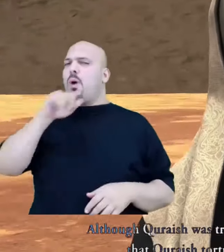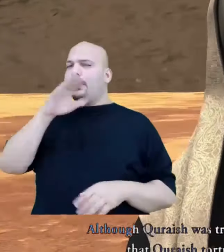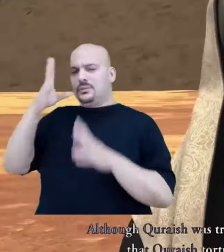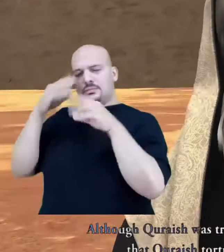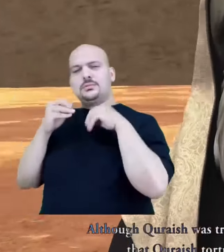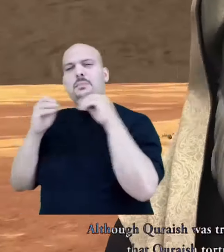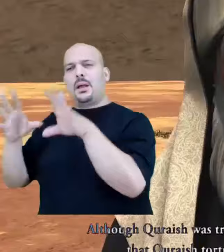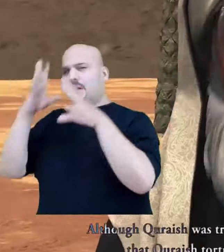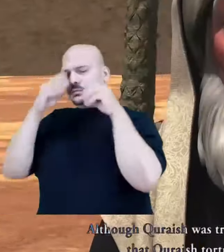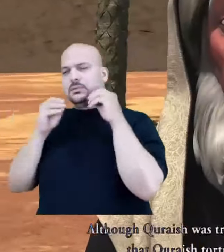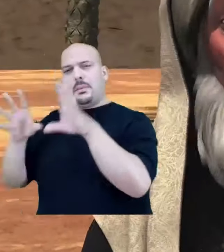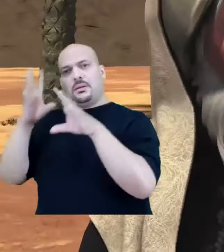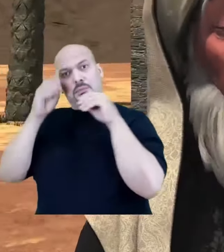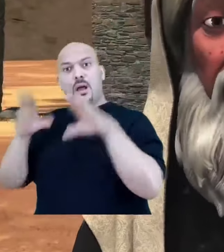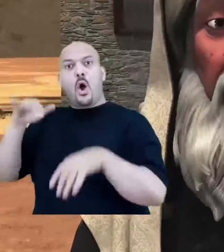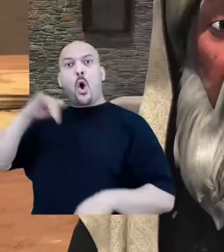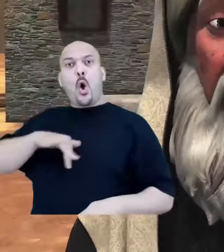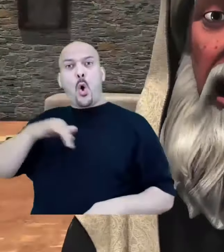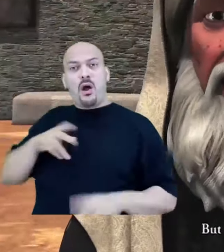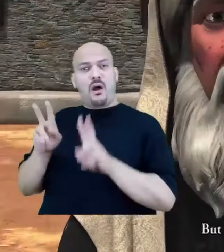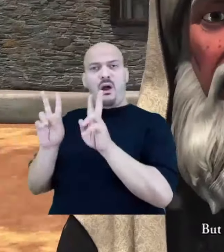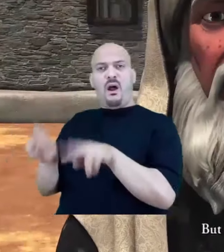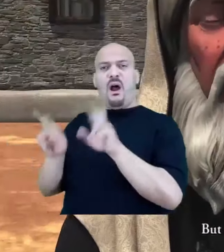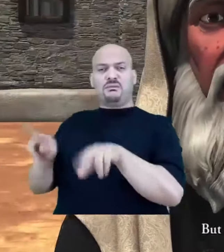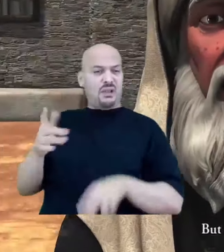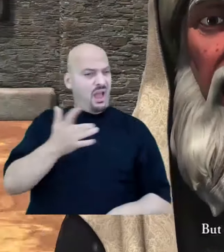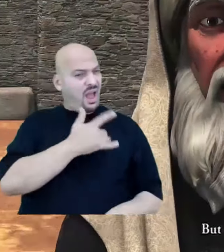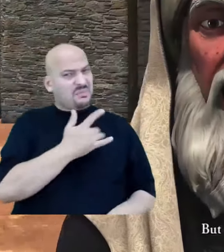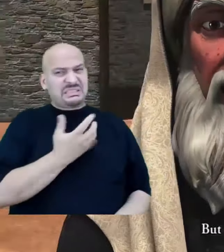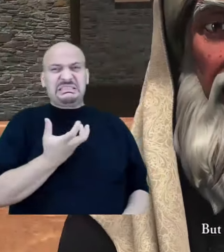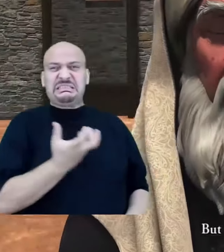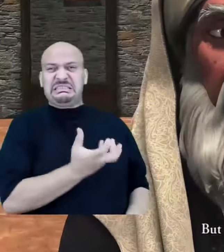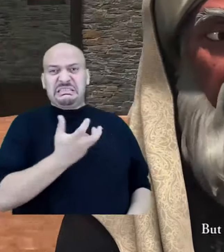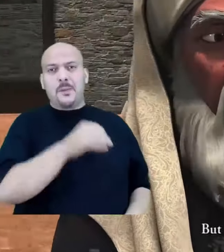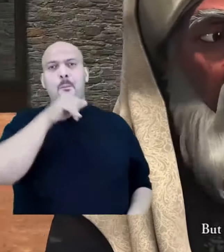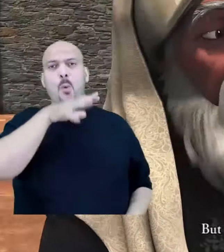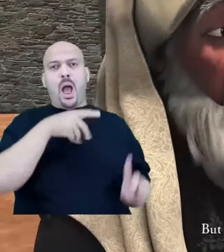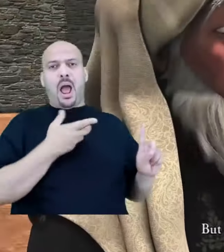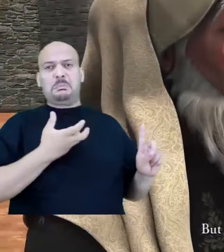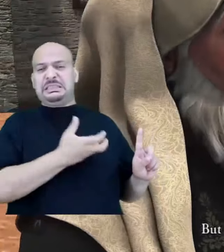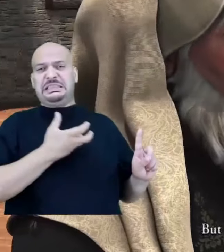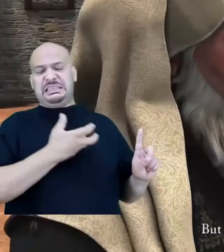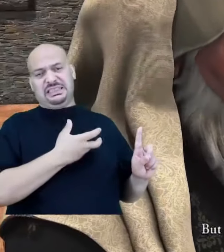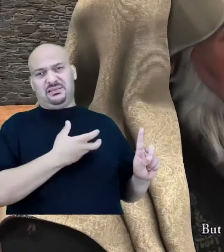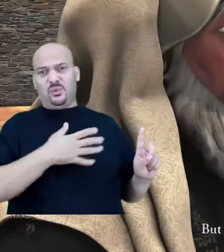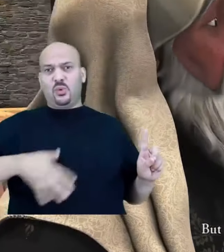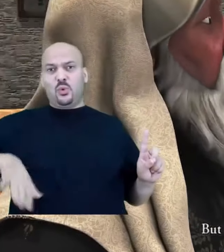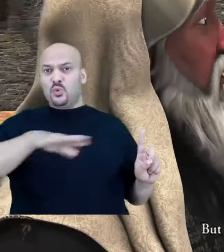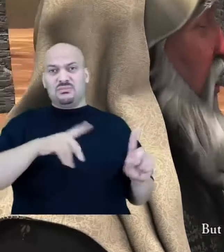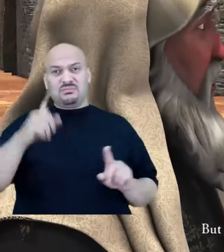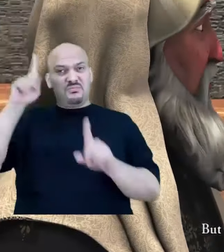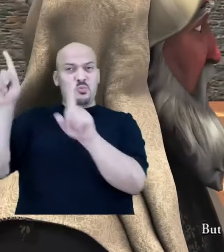من تسامحه معهم، إلا أن الغل والكراهية ما زالت تملأ